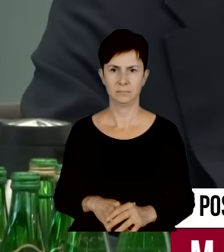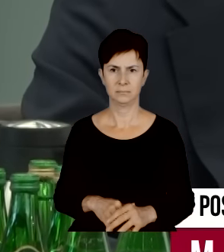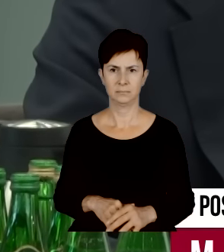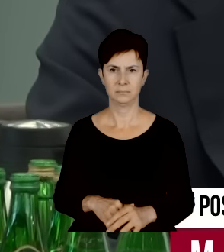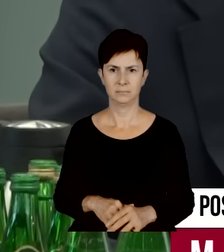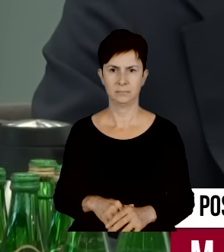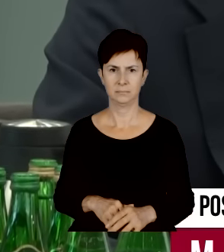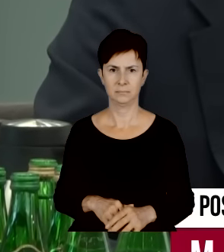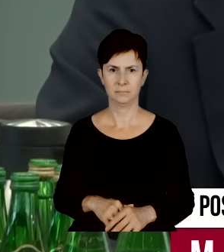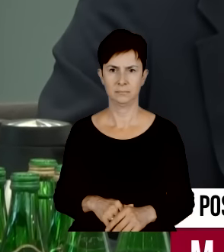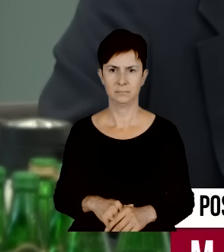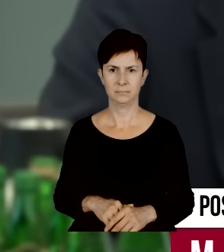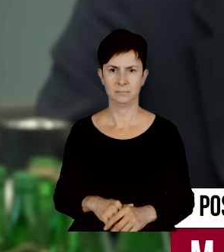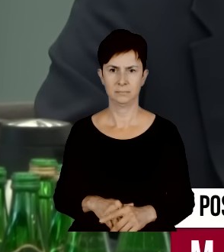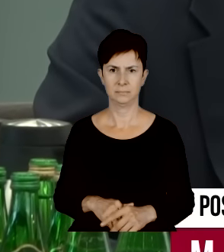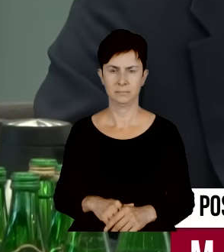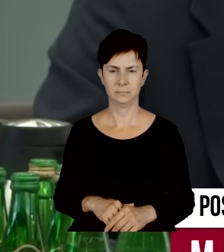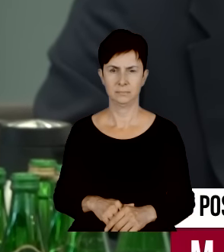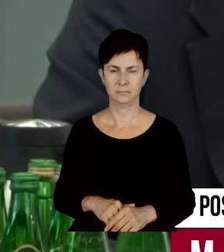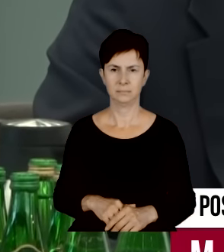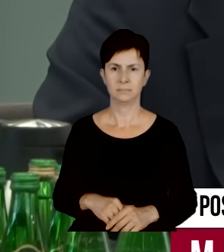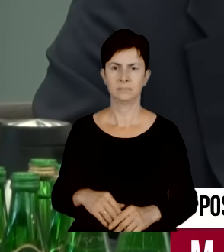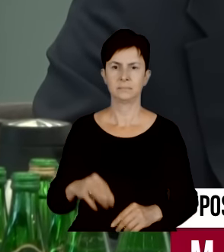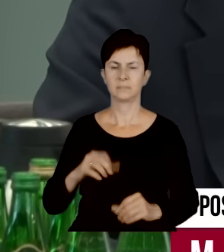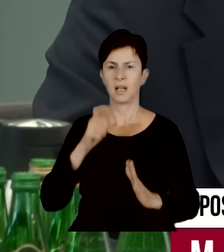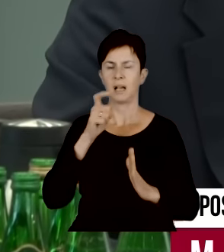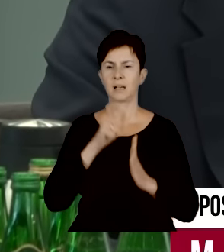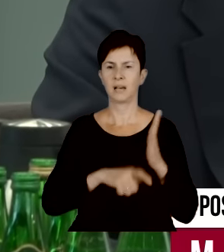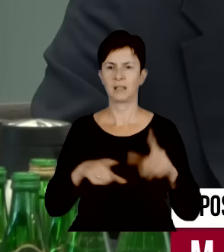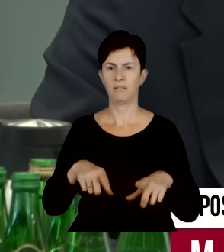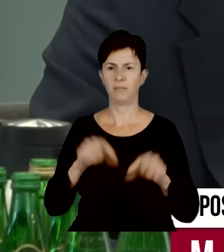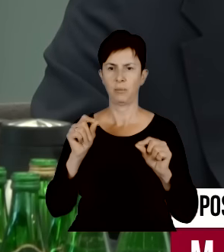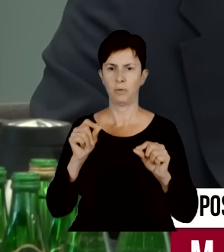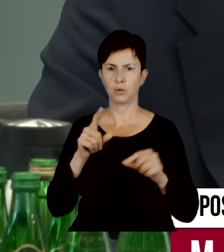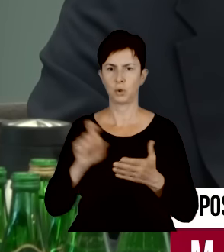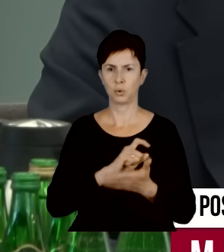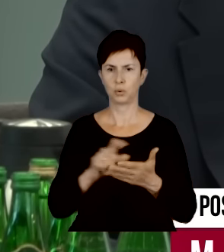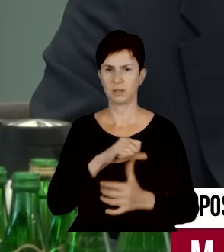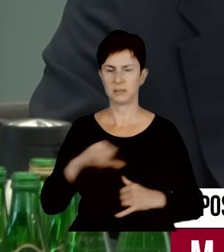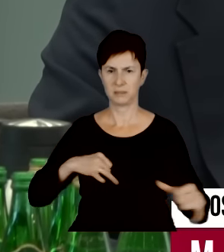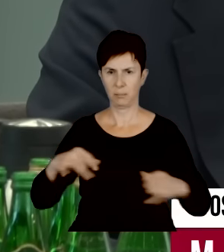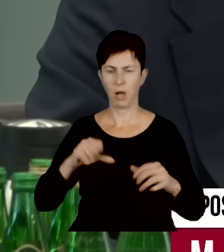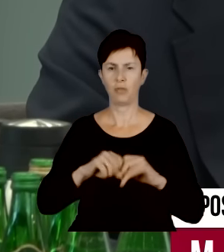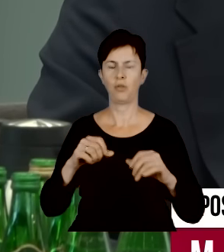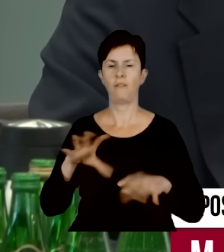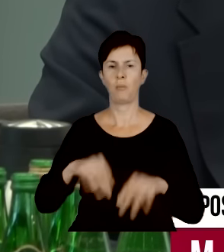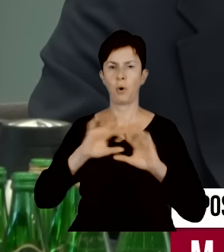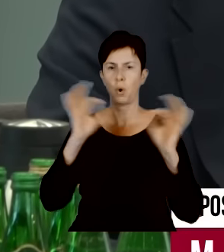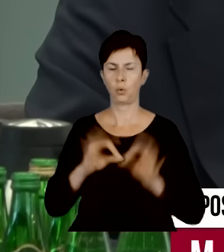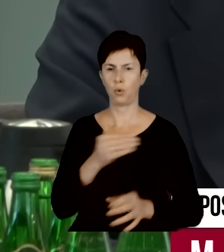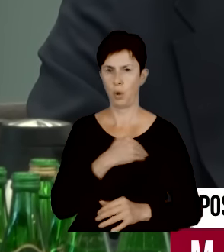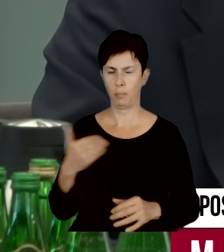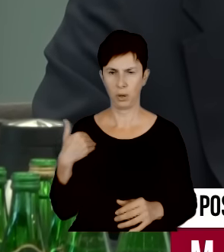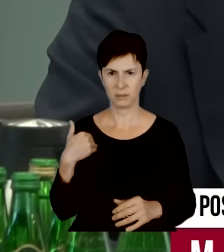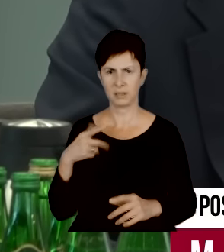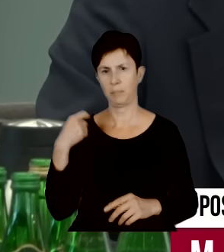wyjaśnić że jeżeli chodzi o druk kart wyborczych to do wyborów samorządowych drukuje samorząd ale do wyborów ogólnopolskich jakichkolwiek czy